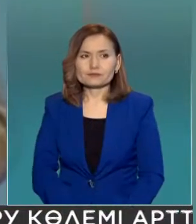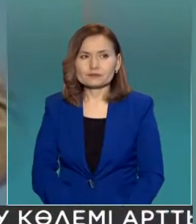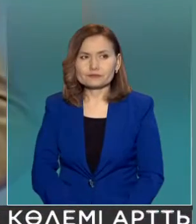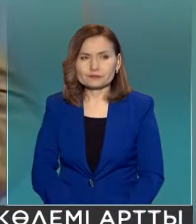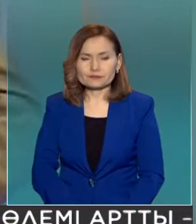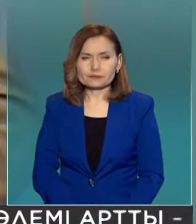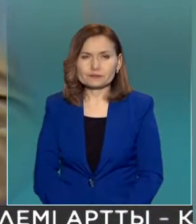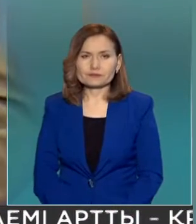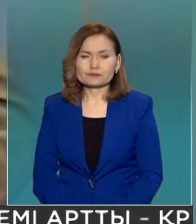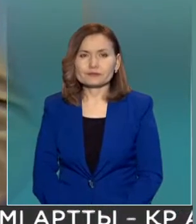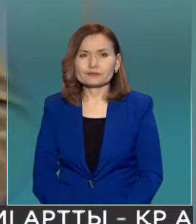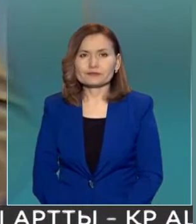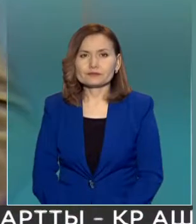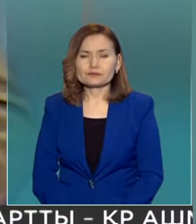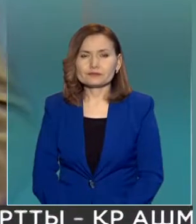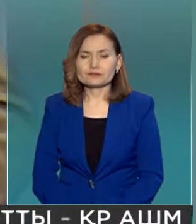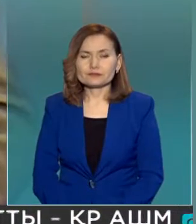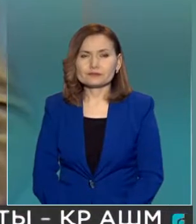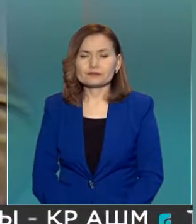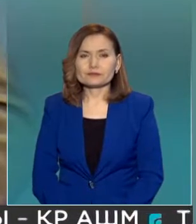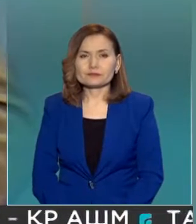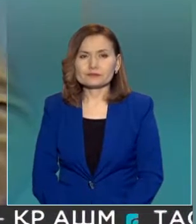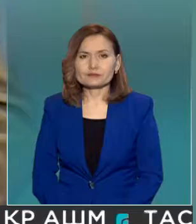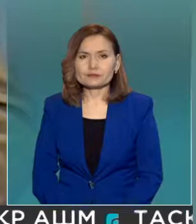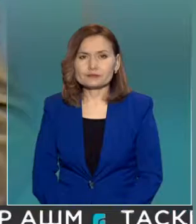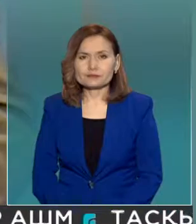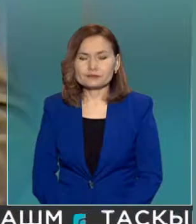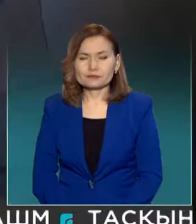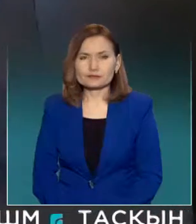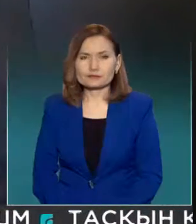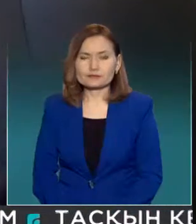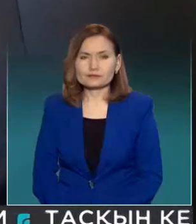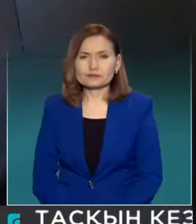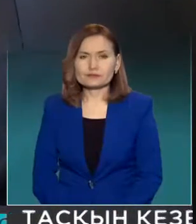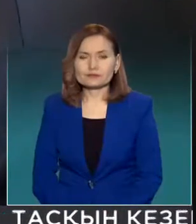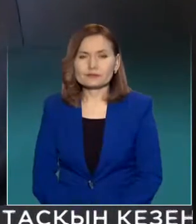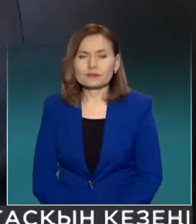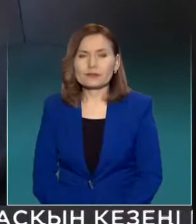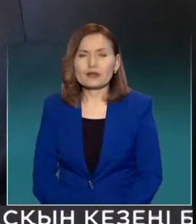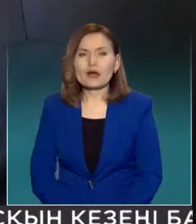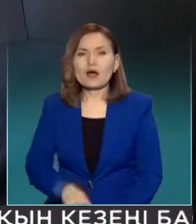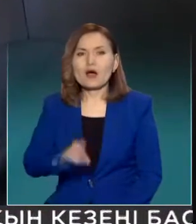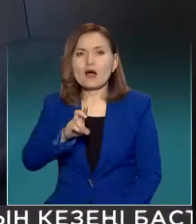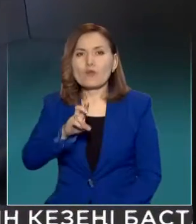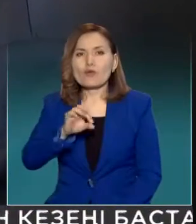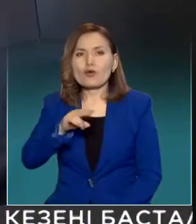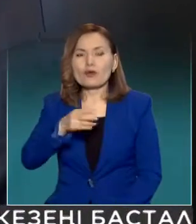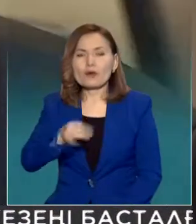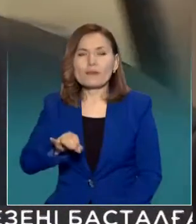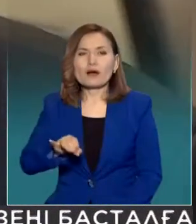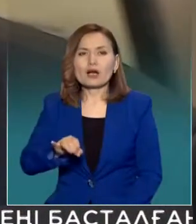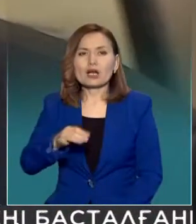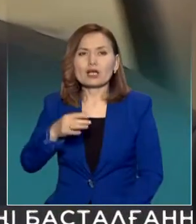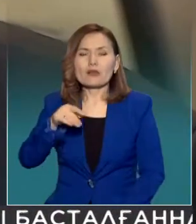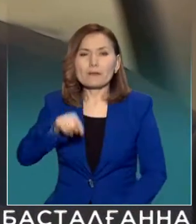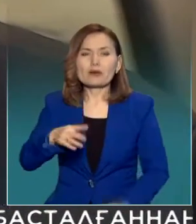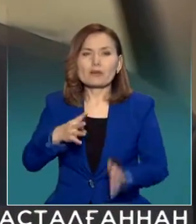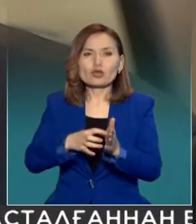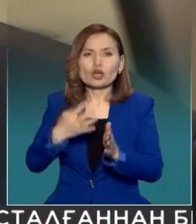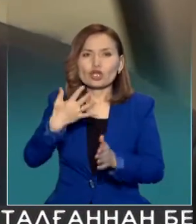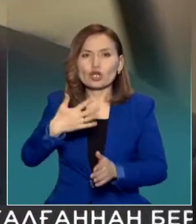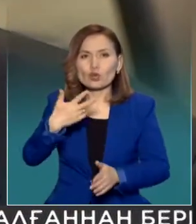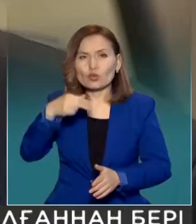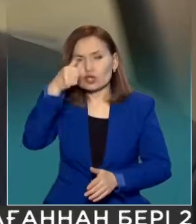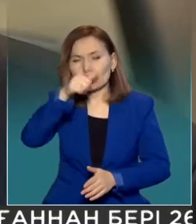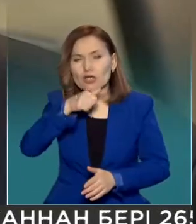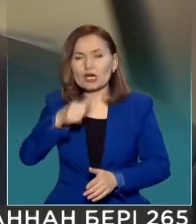да биік атты көркем суретті фильмді көруге шақырамыз. Әбдірәлі Бөлебай 1953 жылы Жамбыл облысы Жамбыл